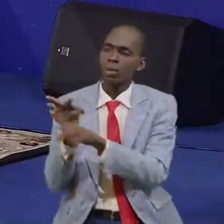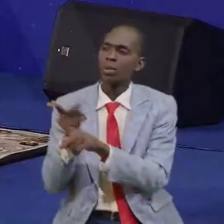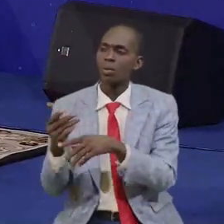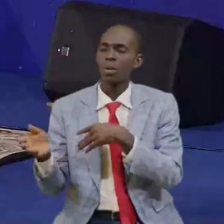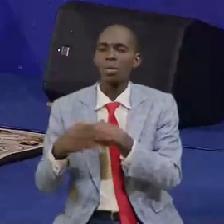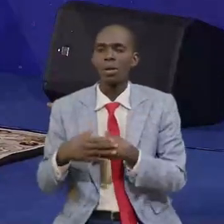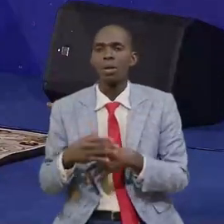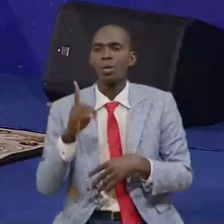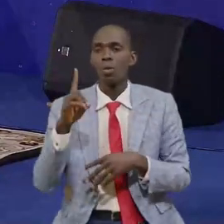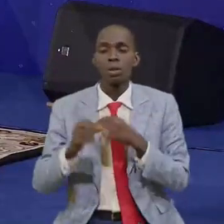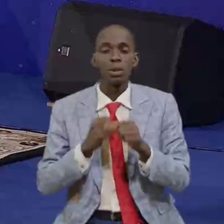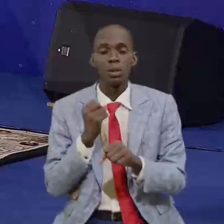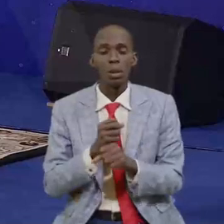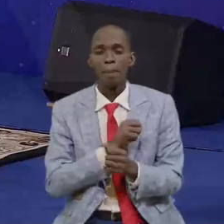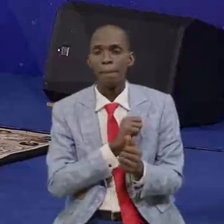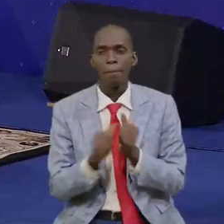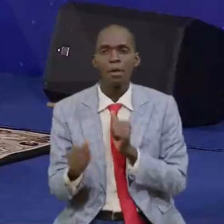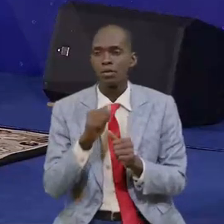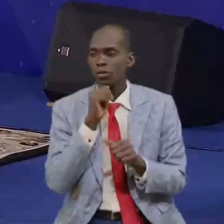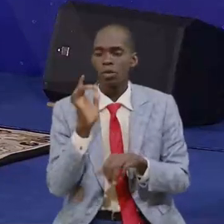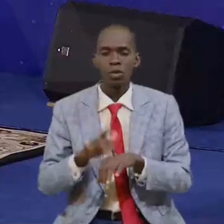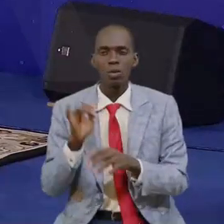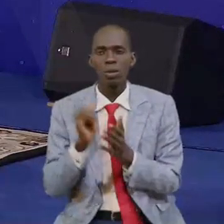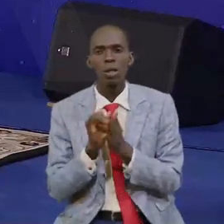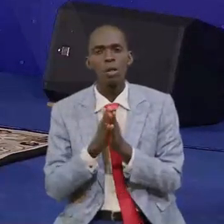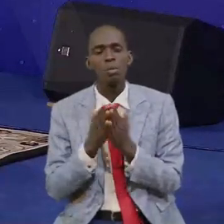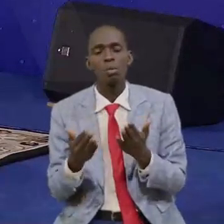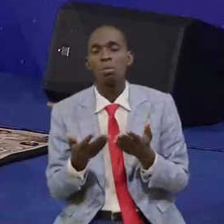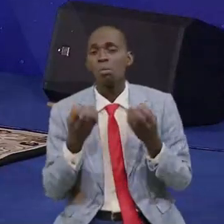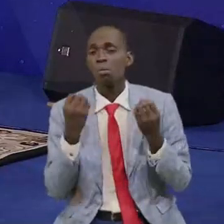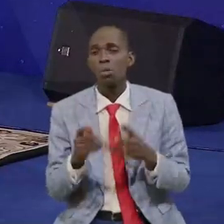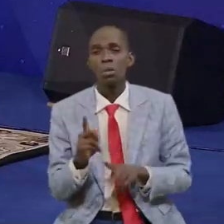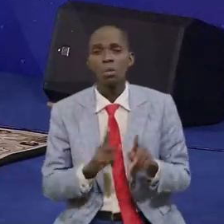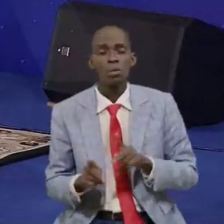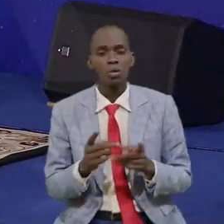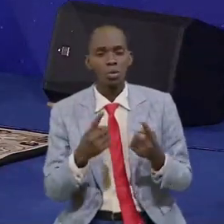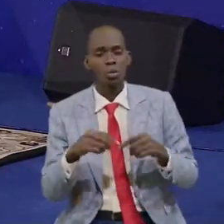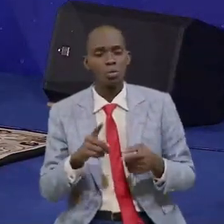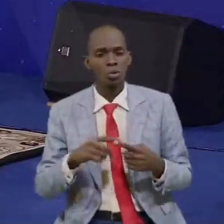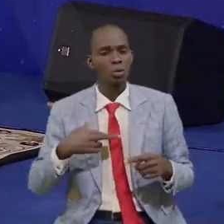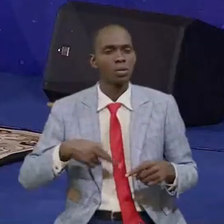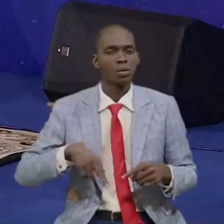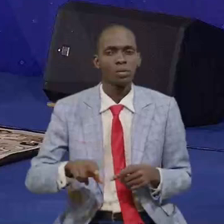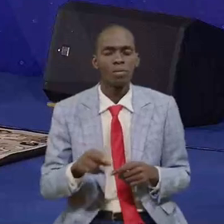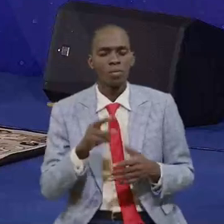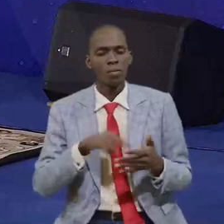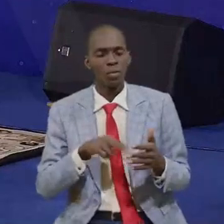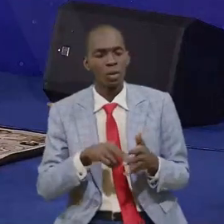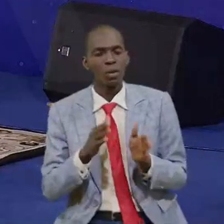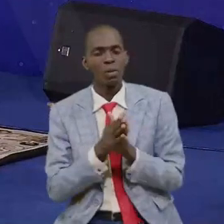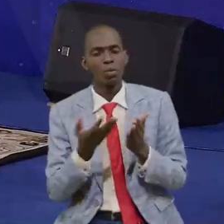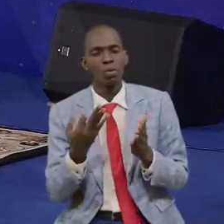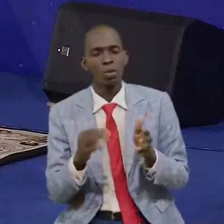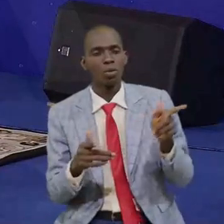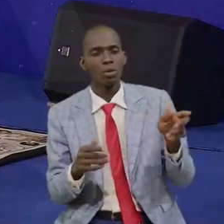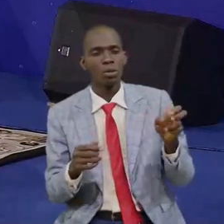sur la bibliothèque. Un an est passé, tu n'as plus touché ce livre. Il y a plusieurs. Ils viennent dans la religion. Ils commencent Genèse, Exode.